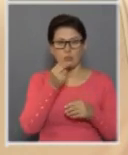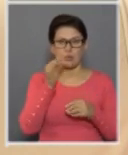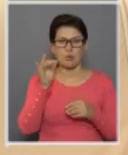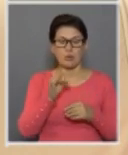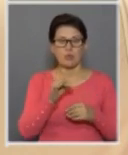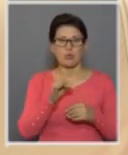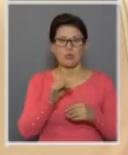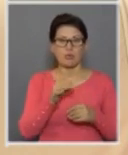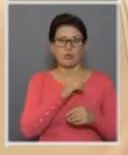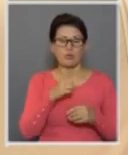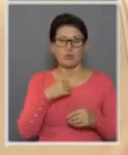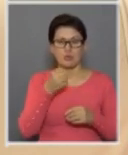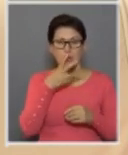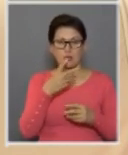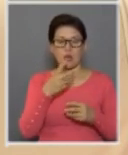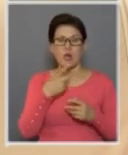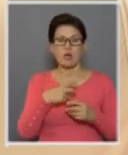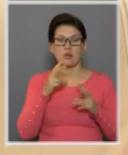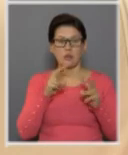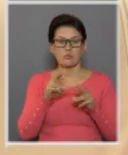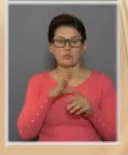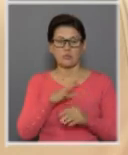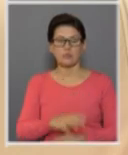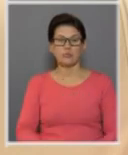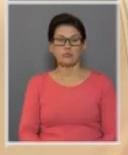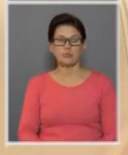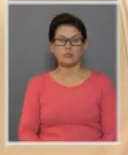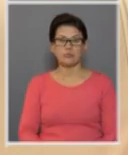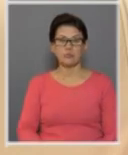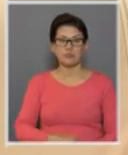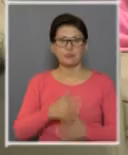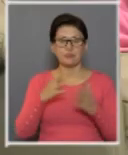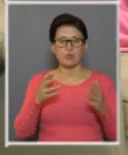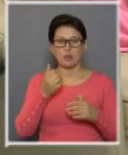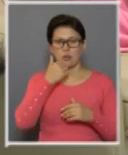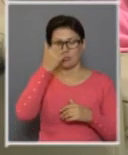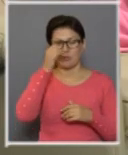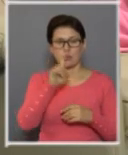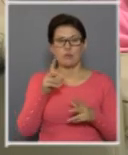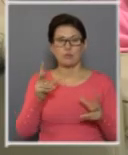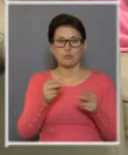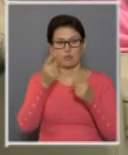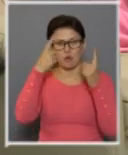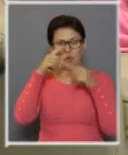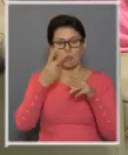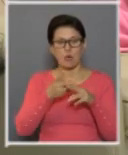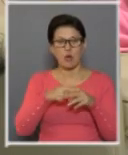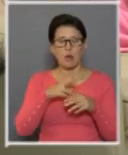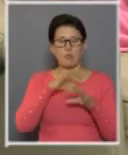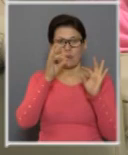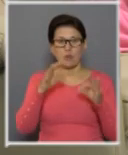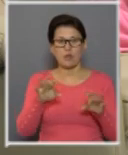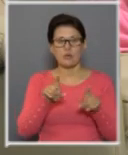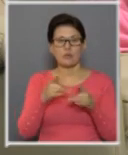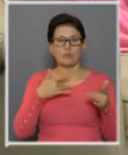тамақтанып, өздеріңізге жақсы қараңыздар. Өте шіркін, рахмет. Үміт, келгеніңе көптен көп рахмет. Саған шығармашылық табыс тілейміз. Өнердің өрінде,